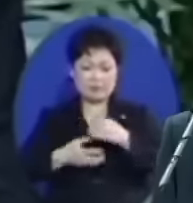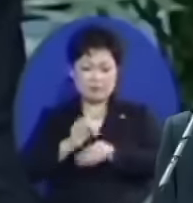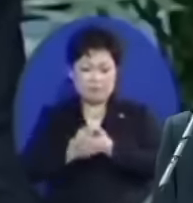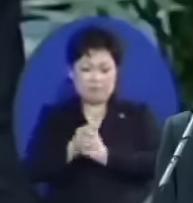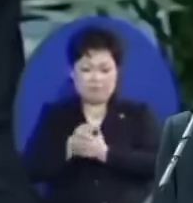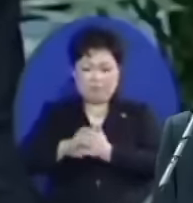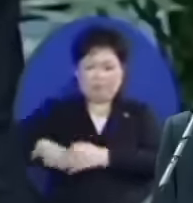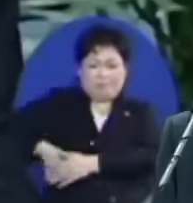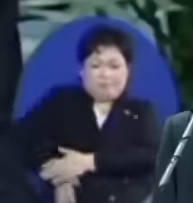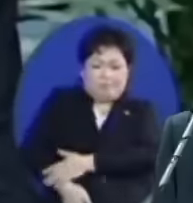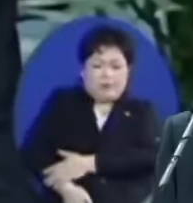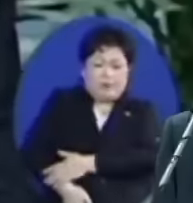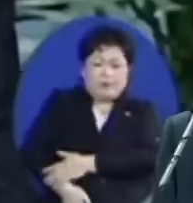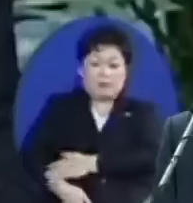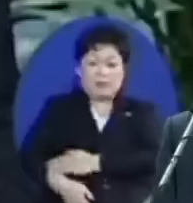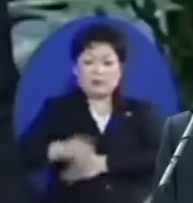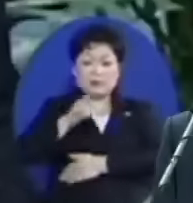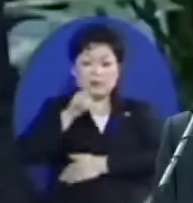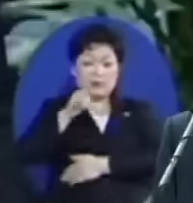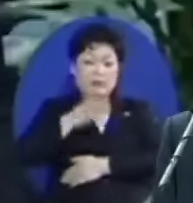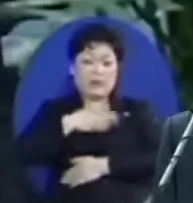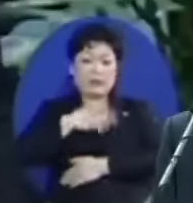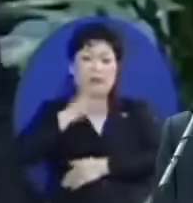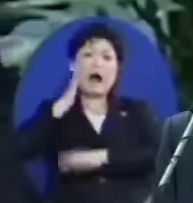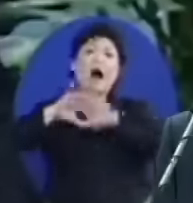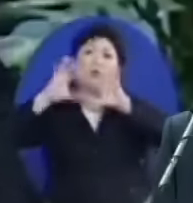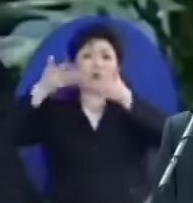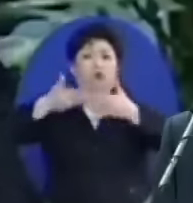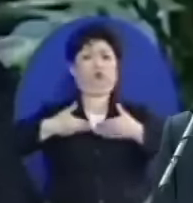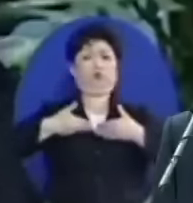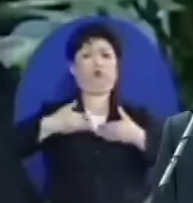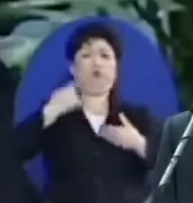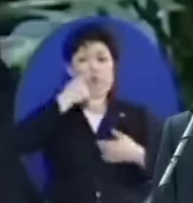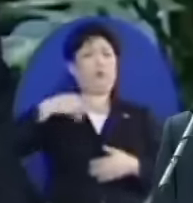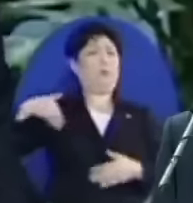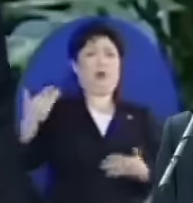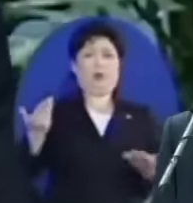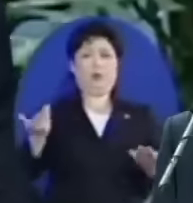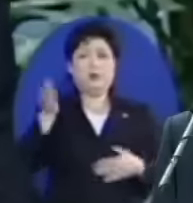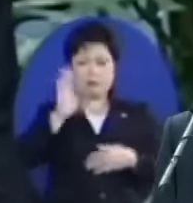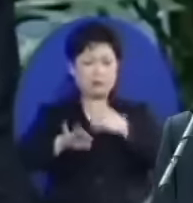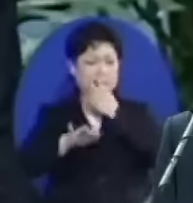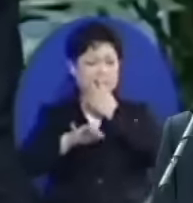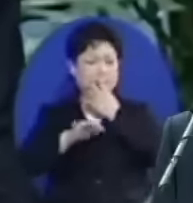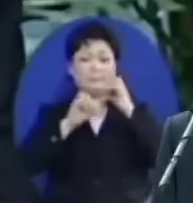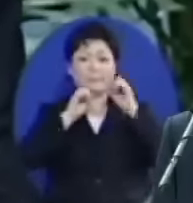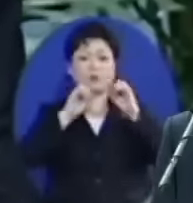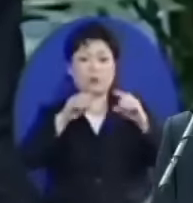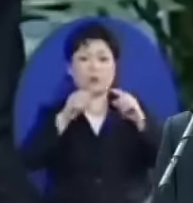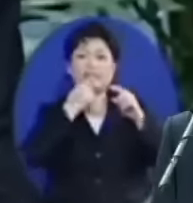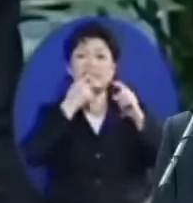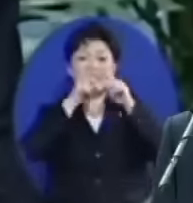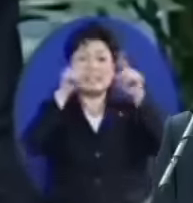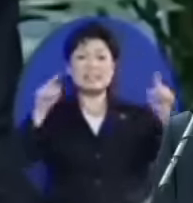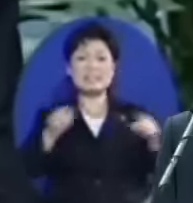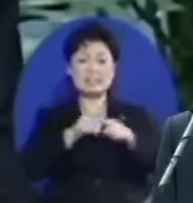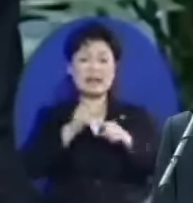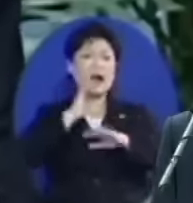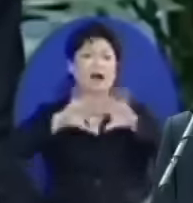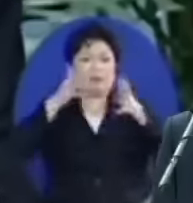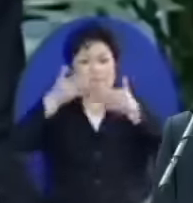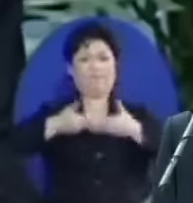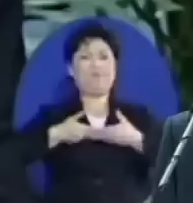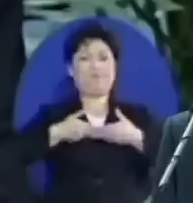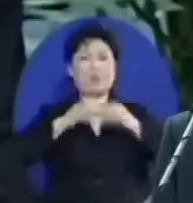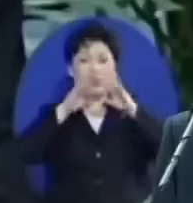한 장이 나에게 하늘나라를 갖다 줄 줄 누가 알았었습니까? 그러나 그 전도지가 내게는 하늘나라를 갖다 주는